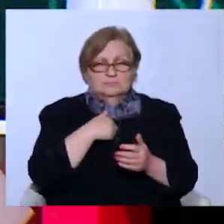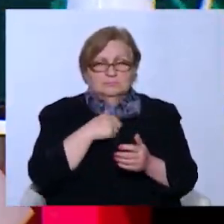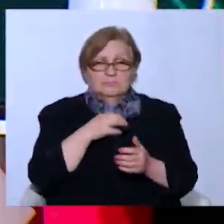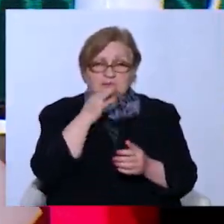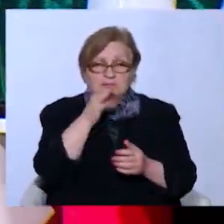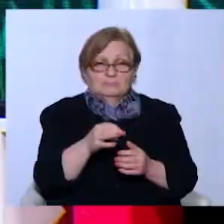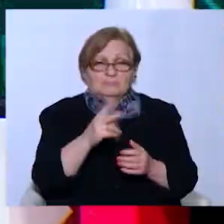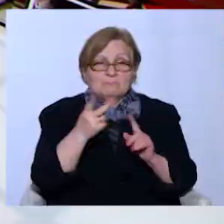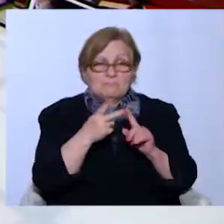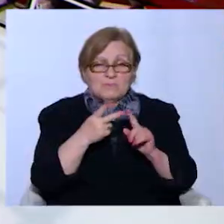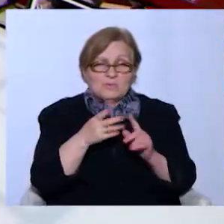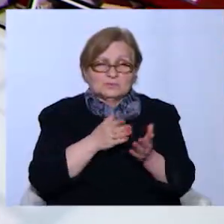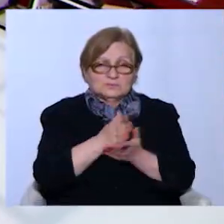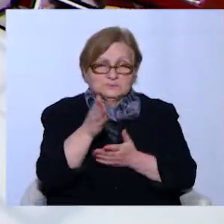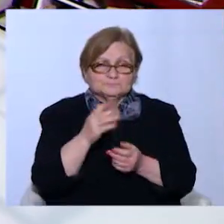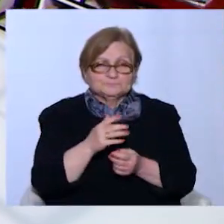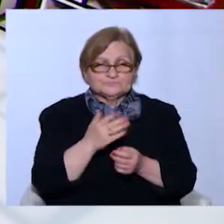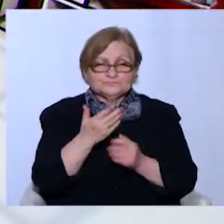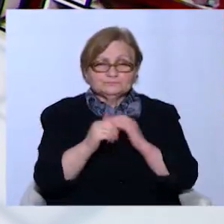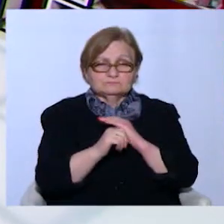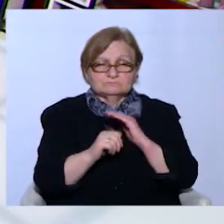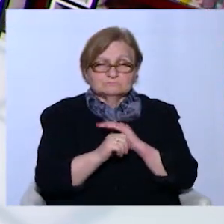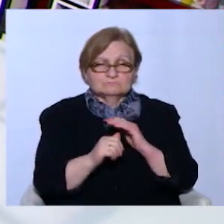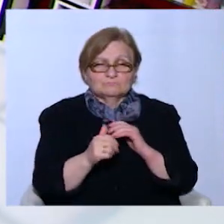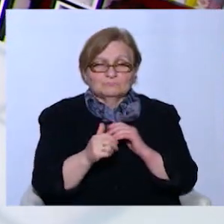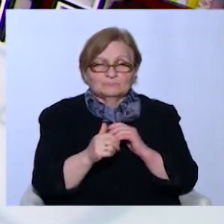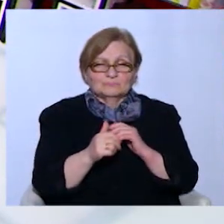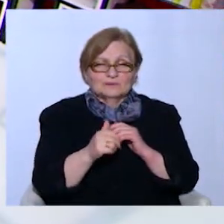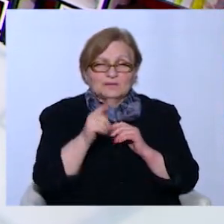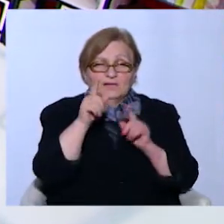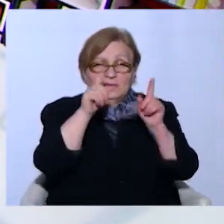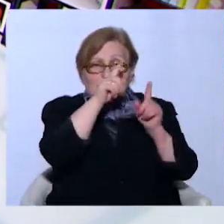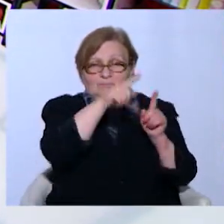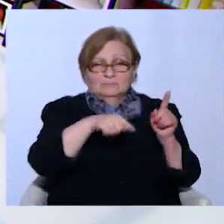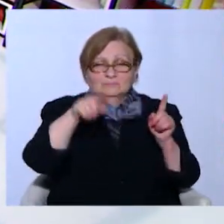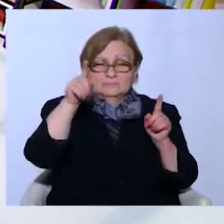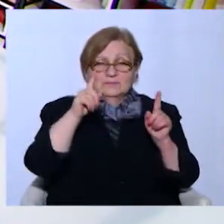შემოგთავაზებთ მეორე ამოხსნას, თუ როგორ გვეხმარება პარაბოლის წარმოდგენა